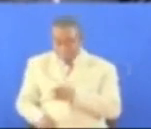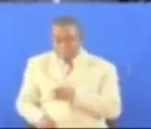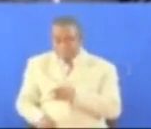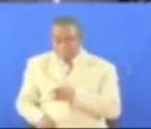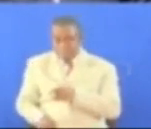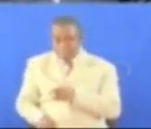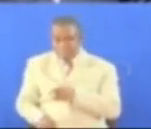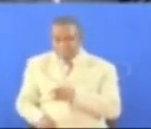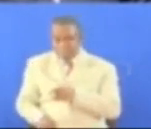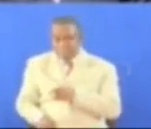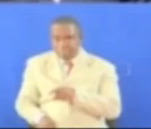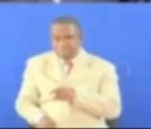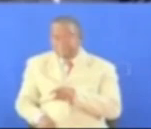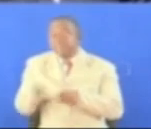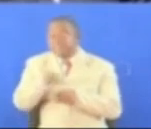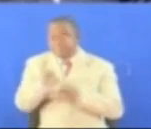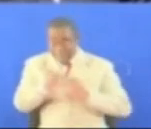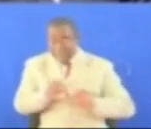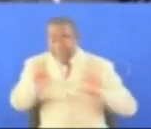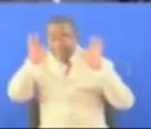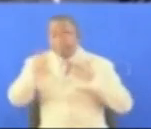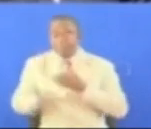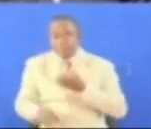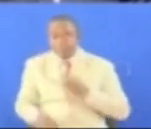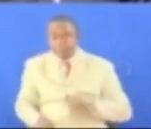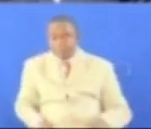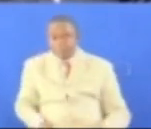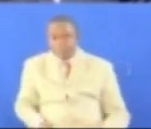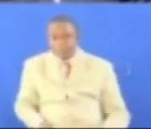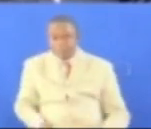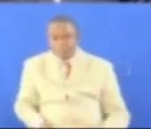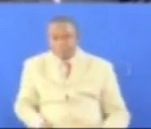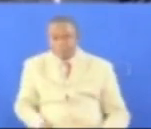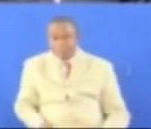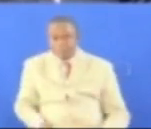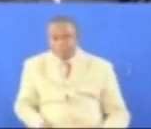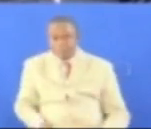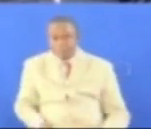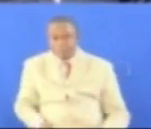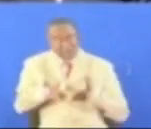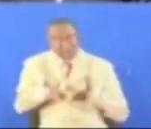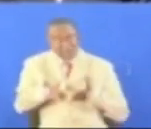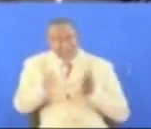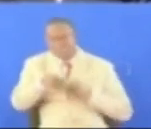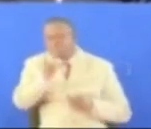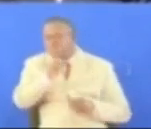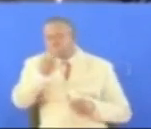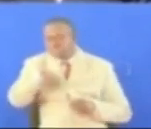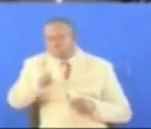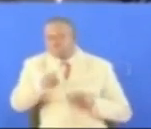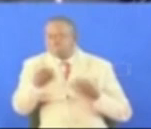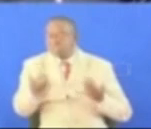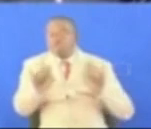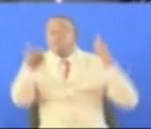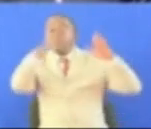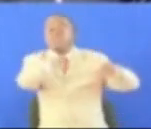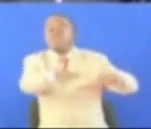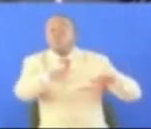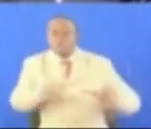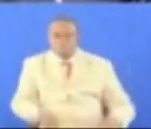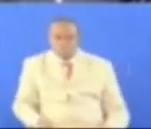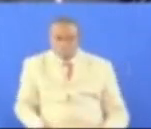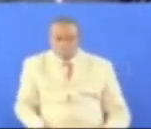Ni neema, it's a grace. Tusije tukajiona kwamba sisi ni we are graced.